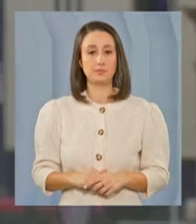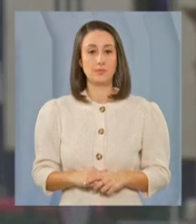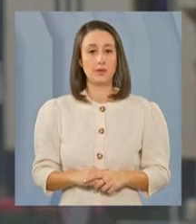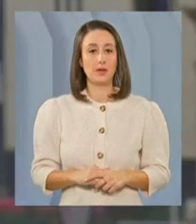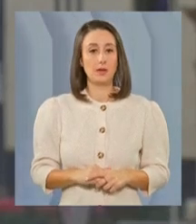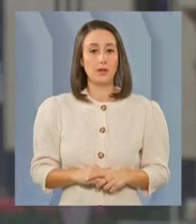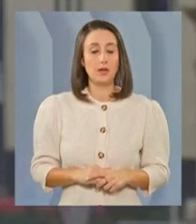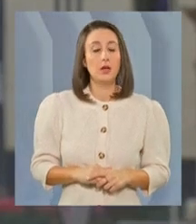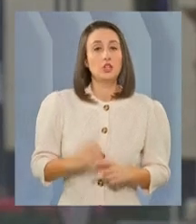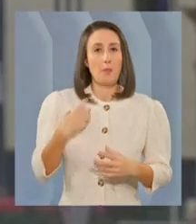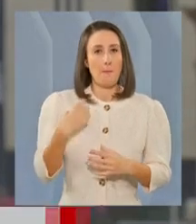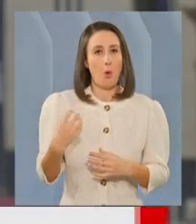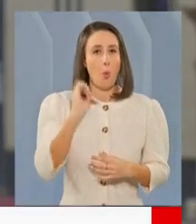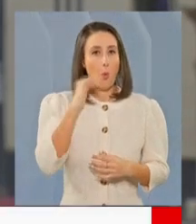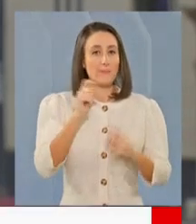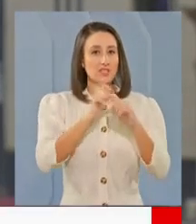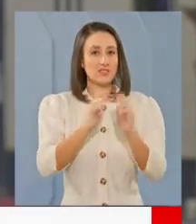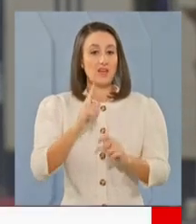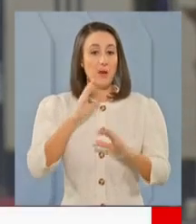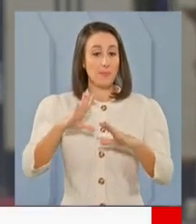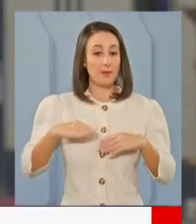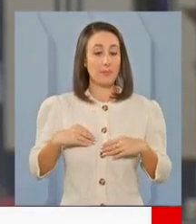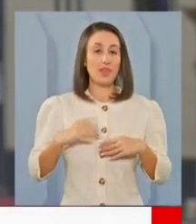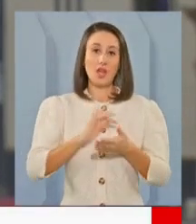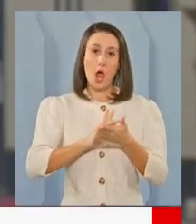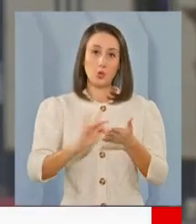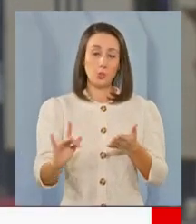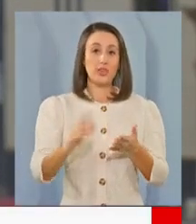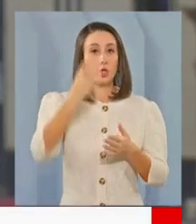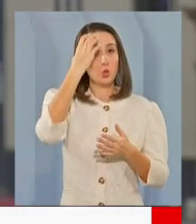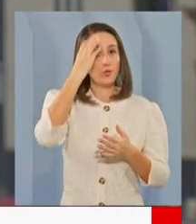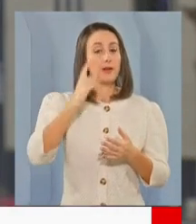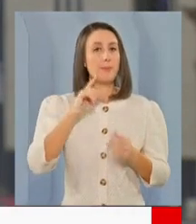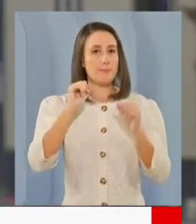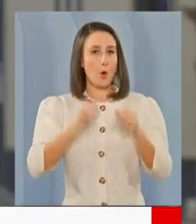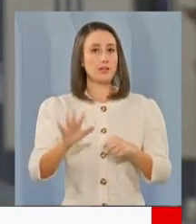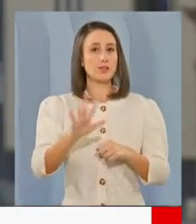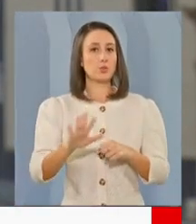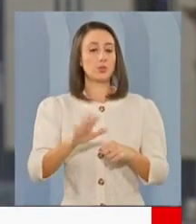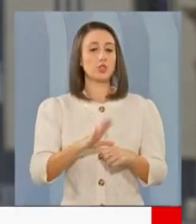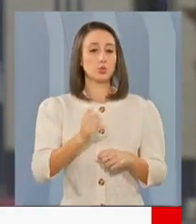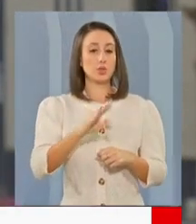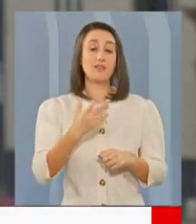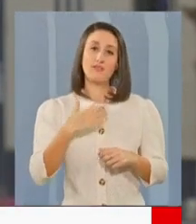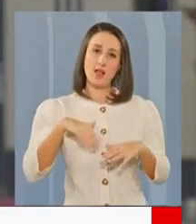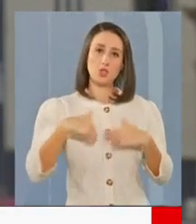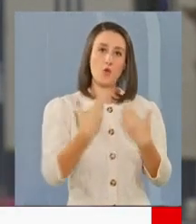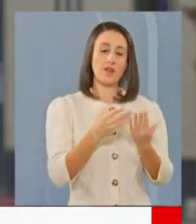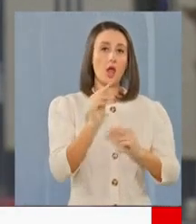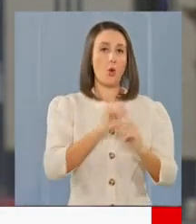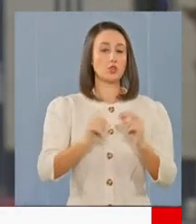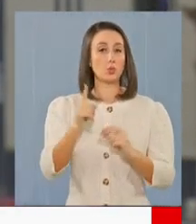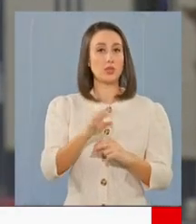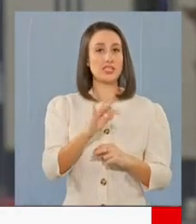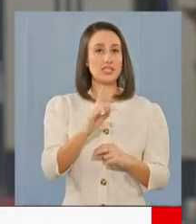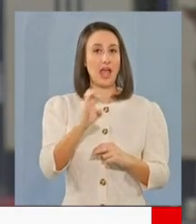unul dintre cei mai bogați oameni din țară va primi în mod gratuit de la guvern proprietăți publice Ciucă vrea să atribuie ONG ului